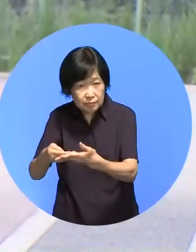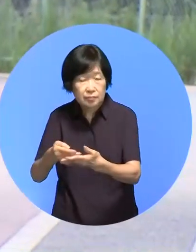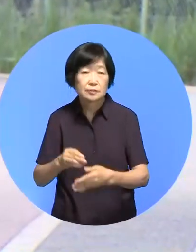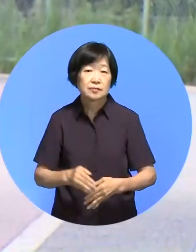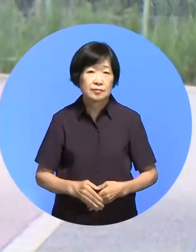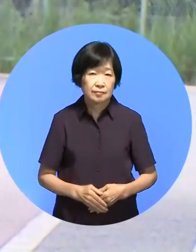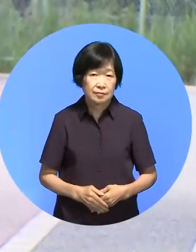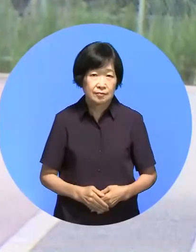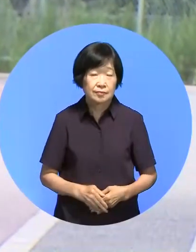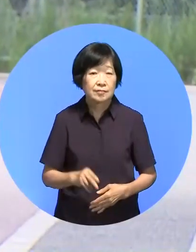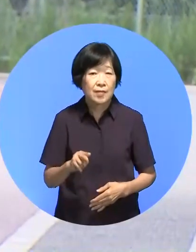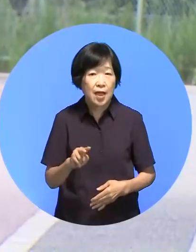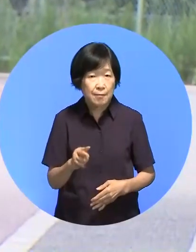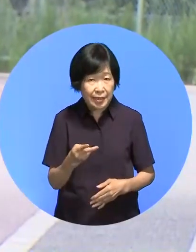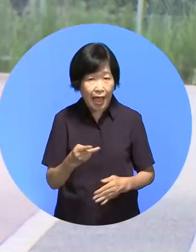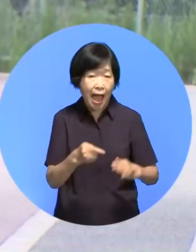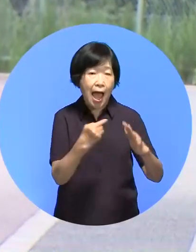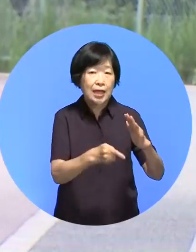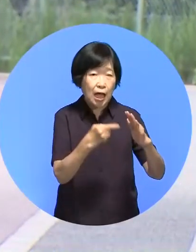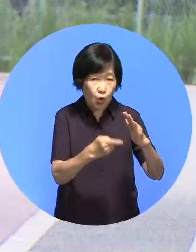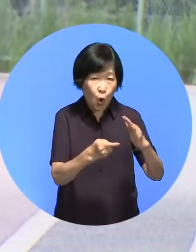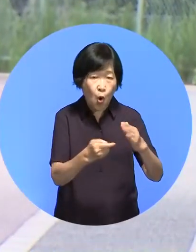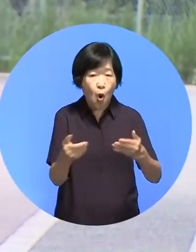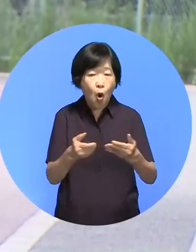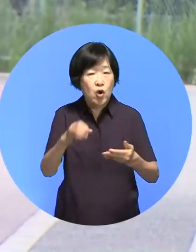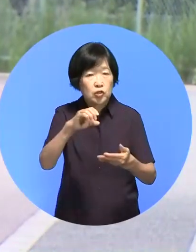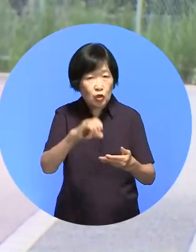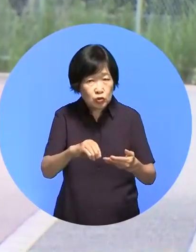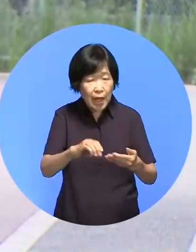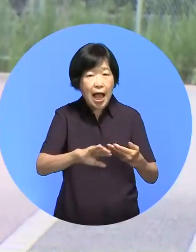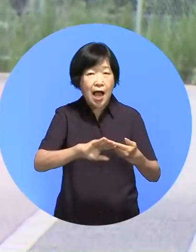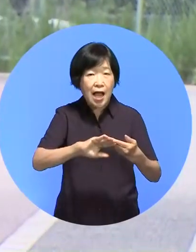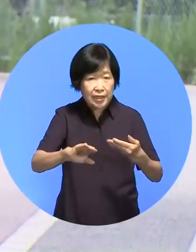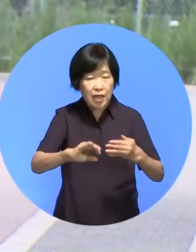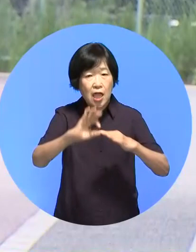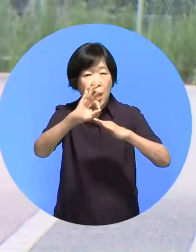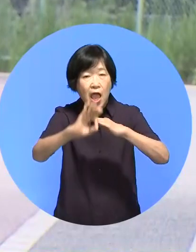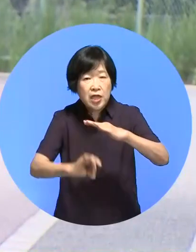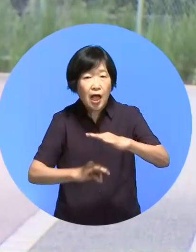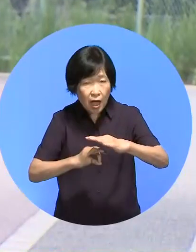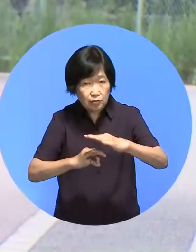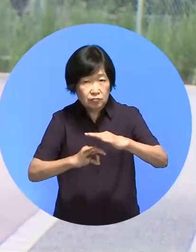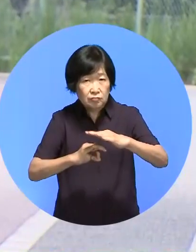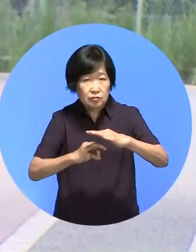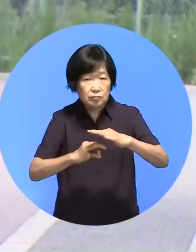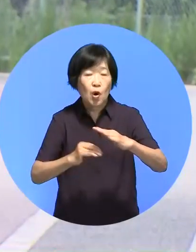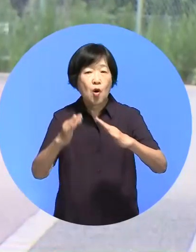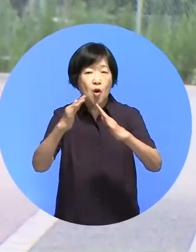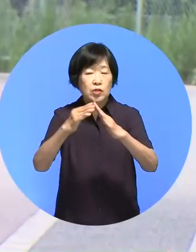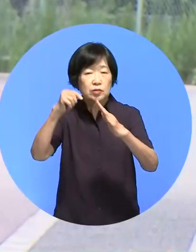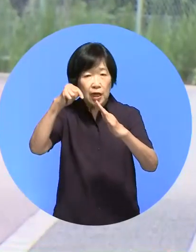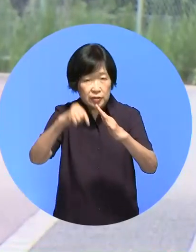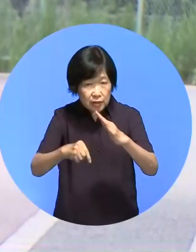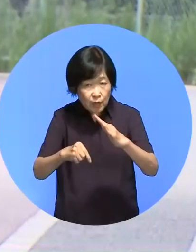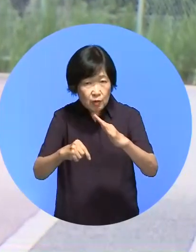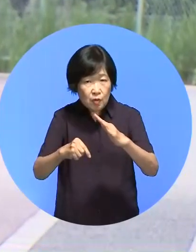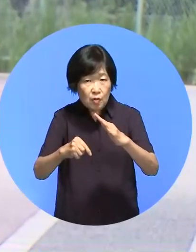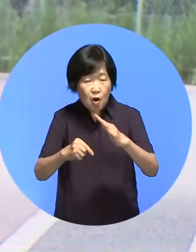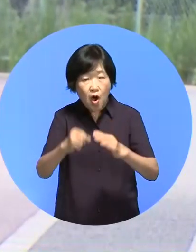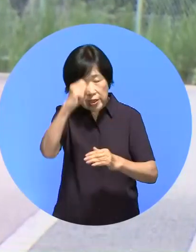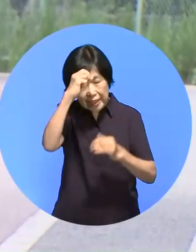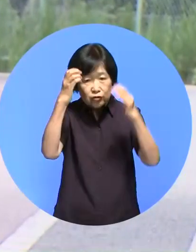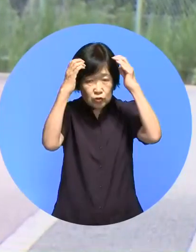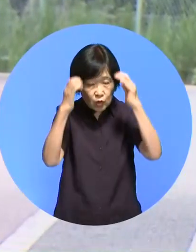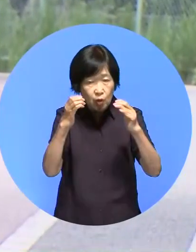。また学校や職場の発生以外にも、夜間や室内など思いもやらない環